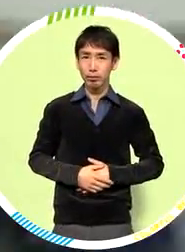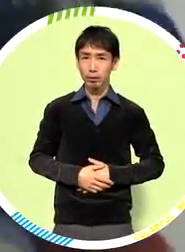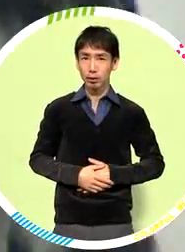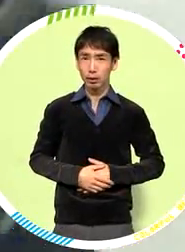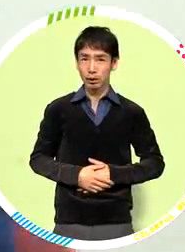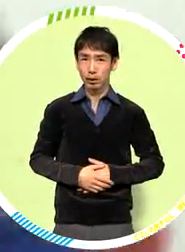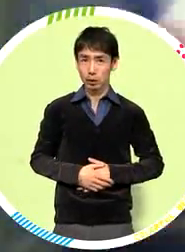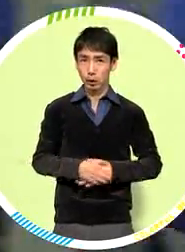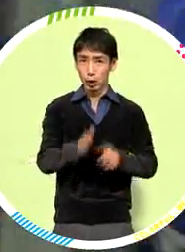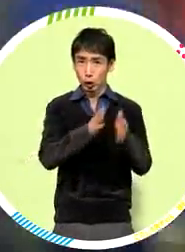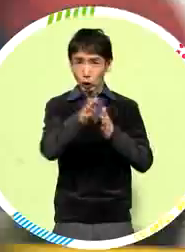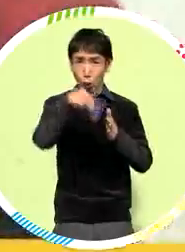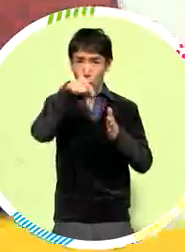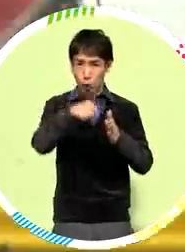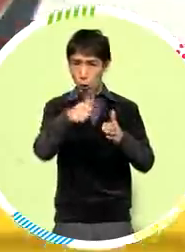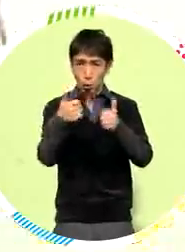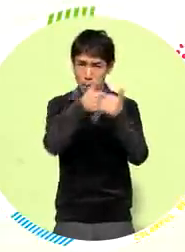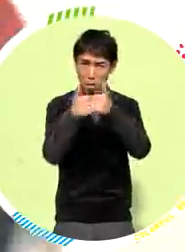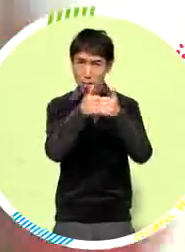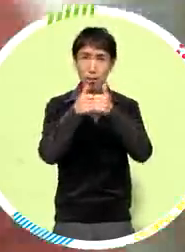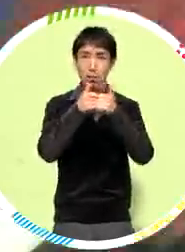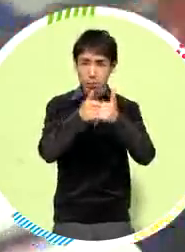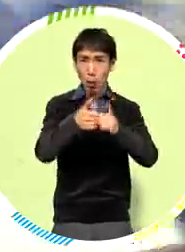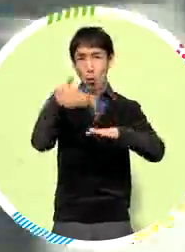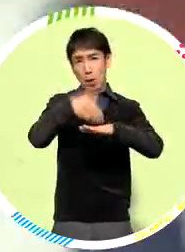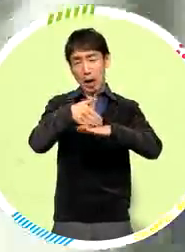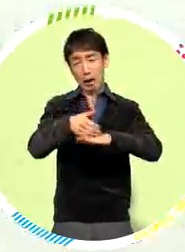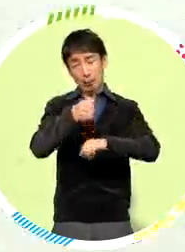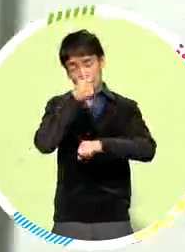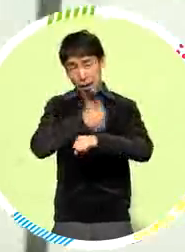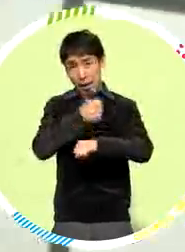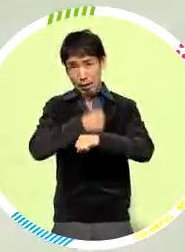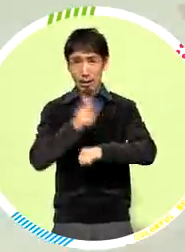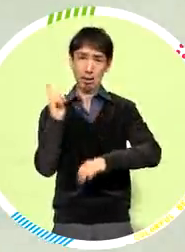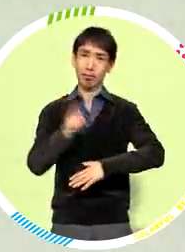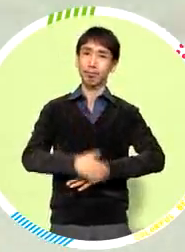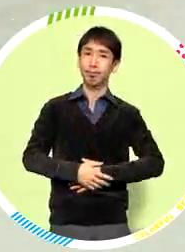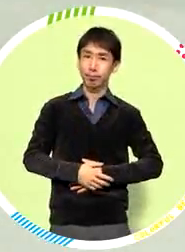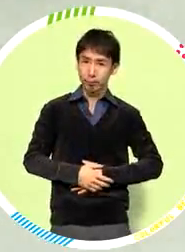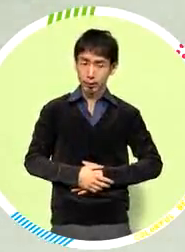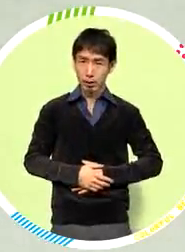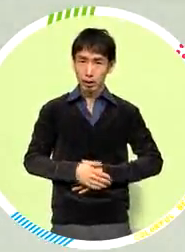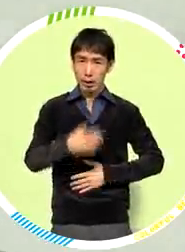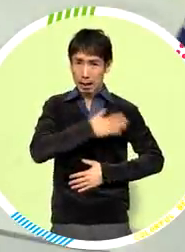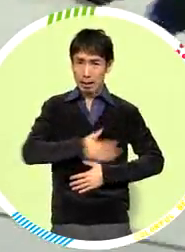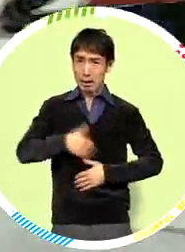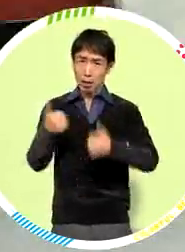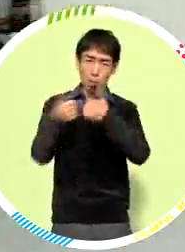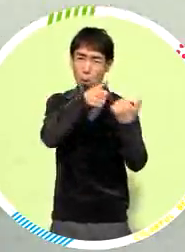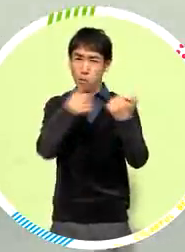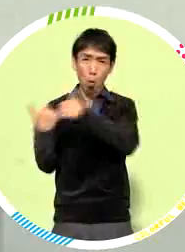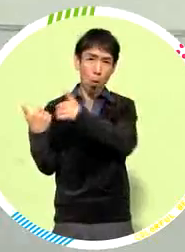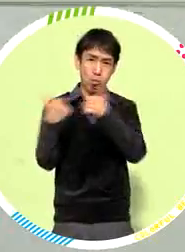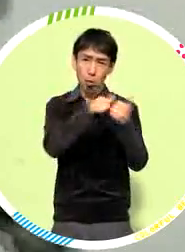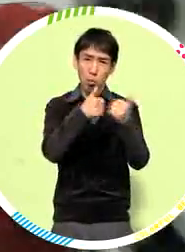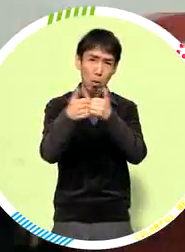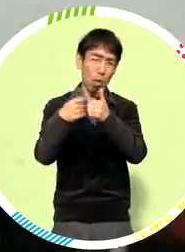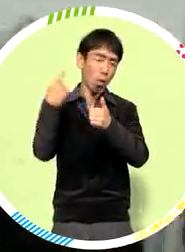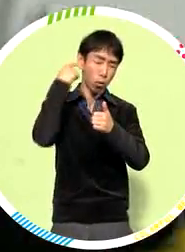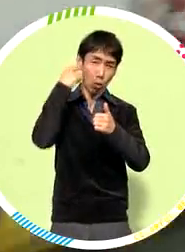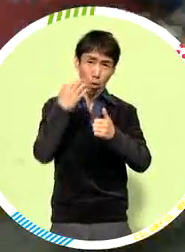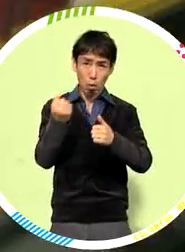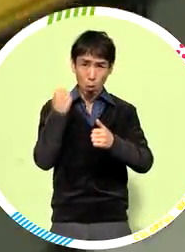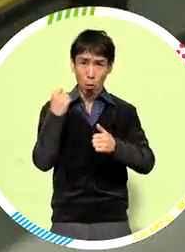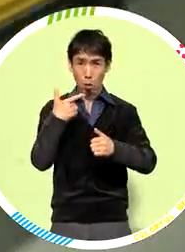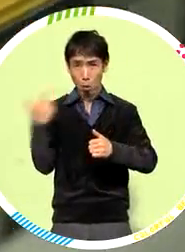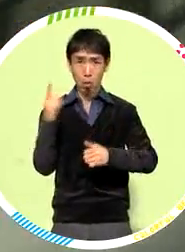氷上の格闘技と言われるだけに練習も超ハード。 ーすごい、 体と体がぶつかり合う音が聞こえてきます。